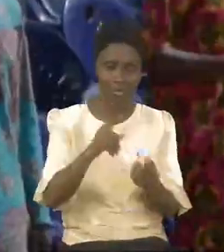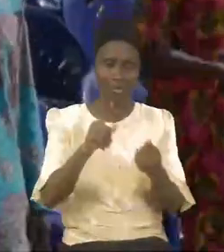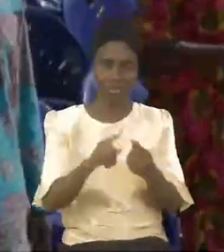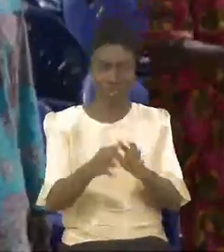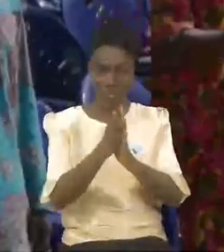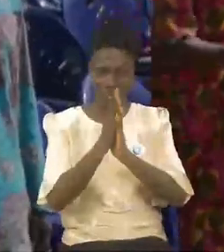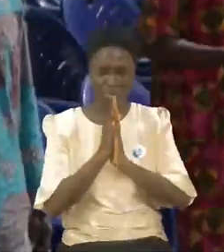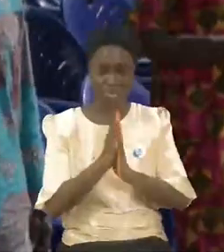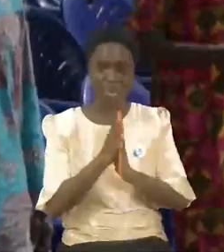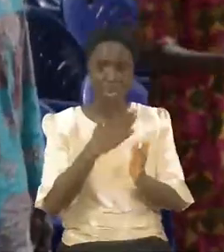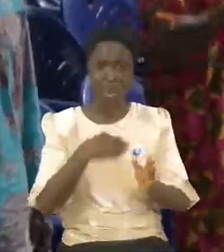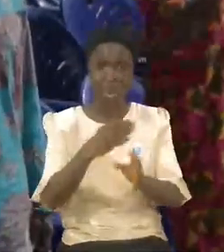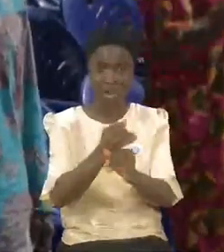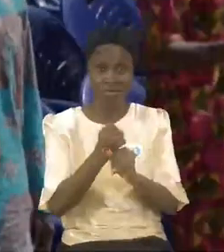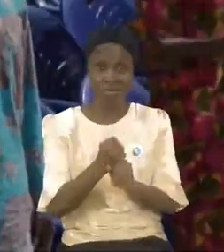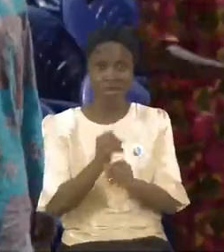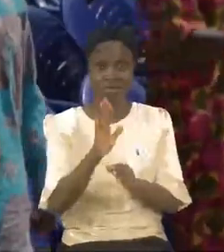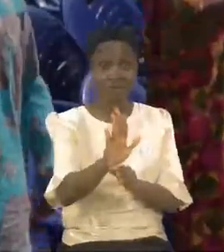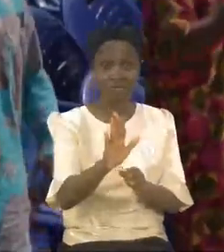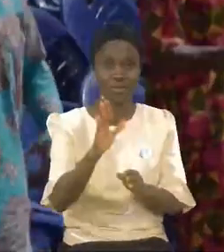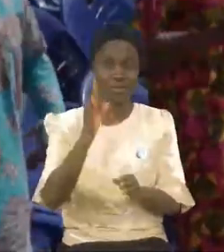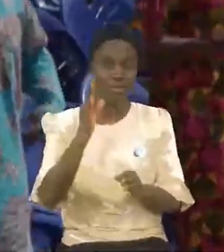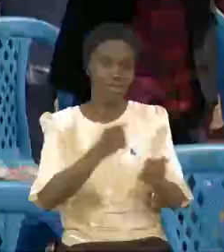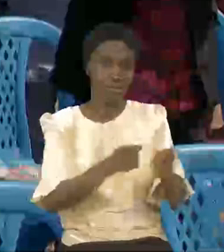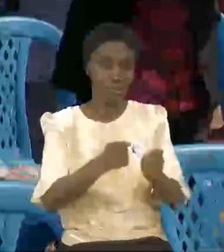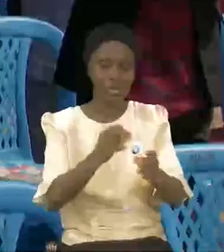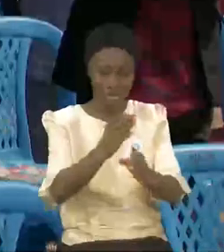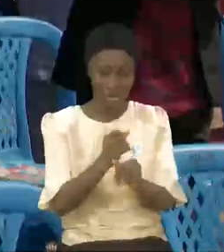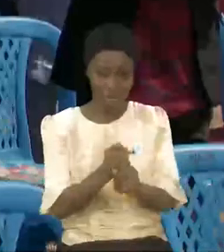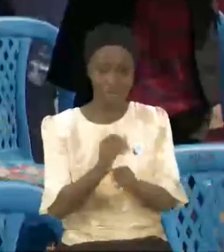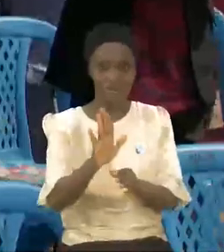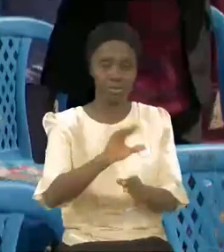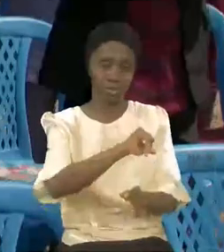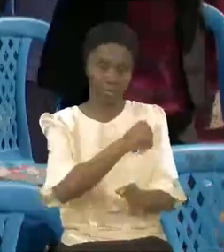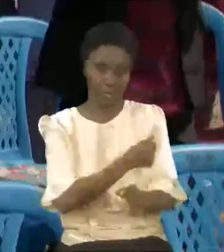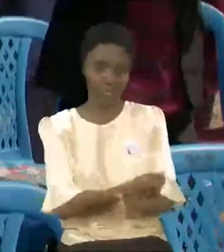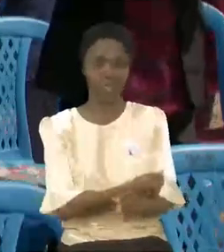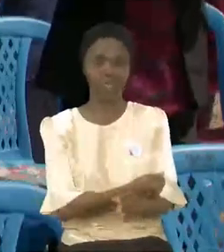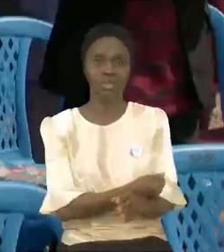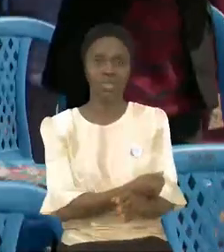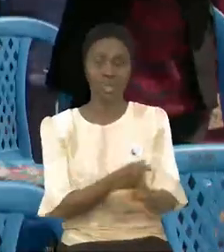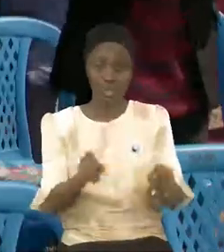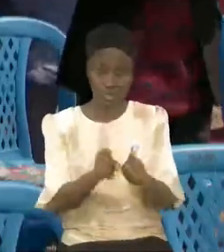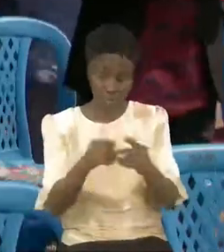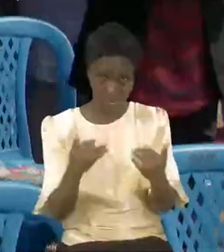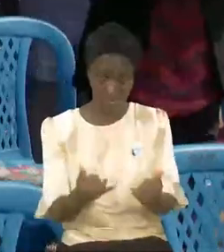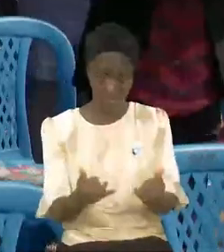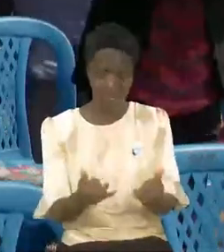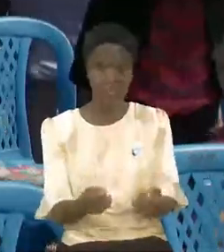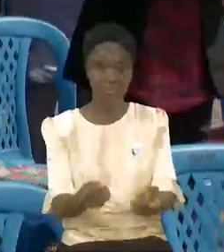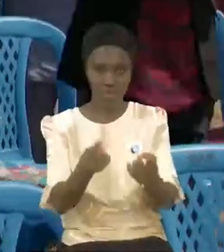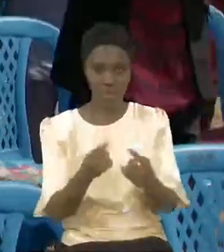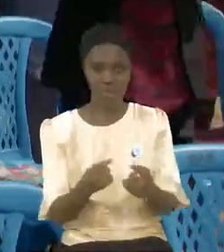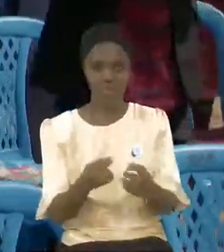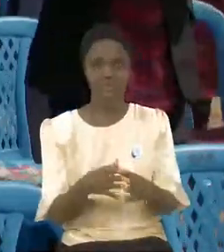tout votre temps pour écouter le message. Maintenant, c'est l'heure de aussi persévérer et prendre votre autorité dans la